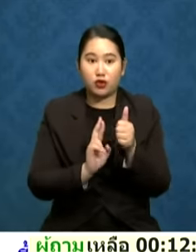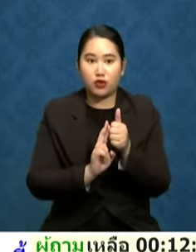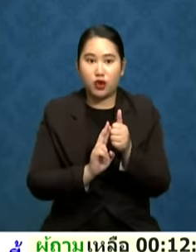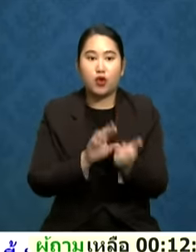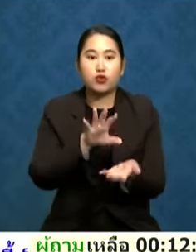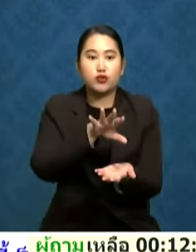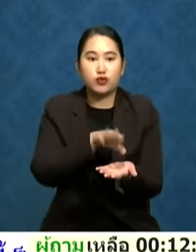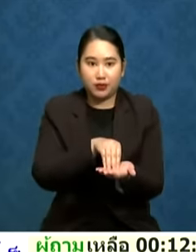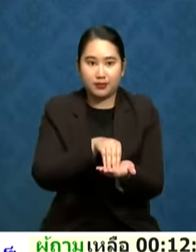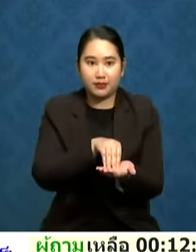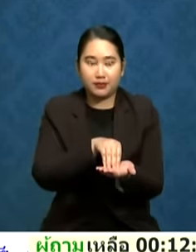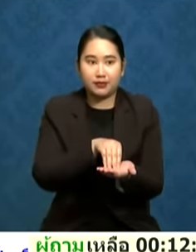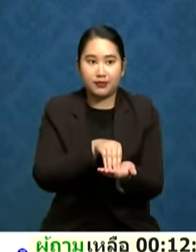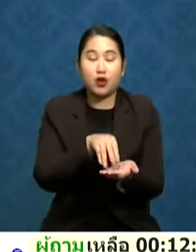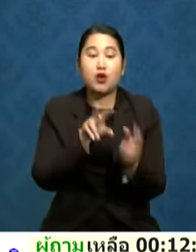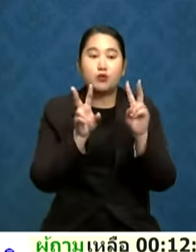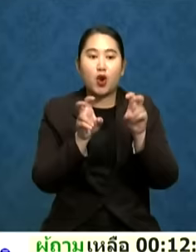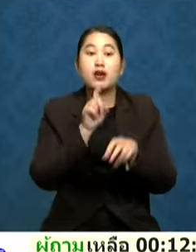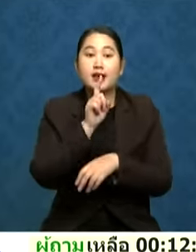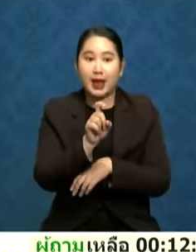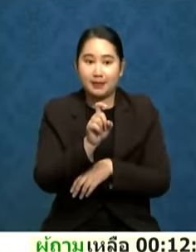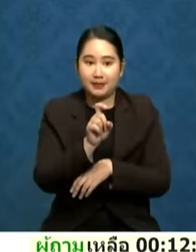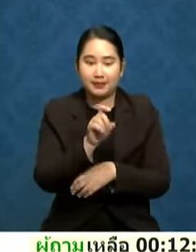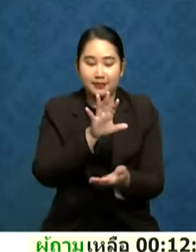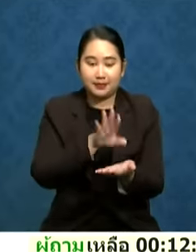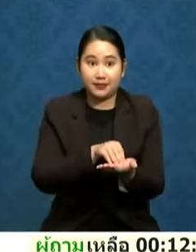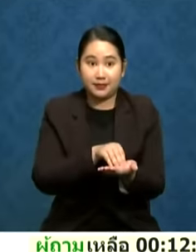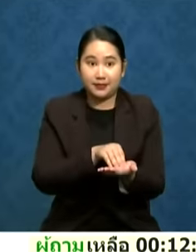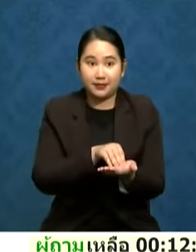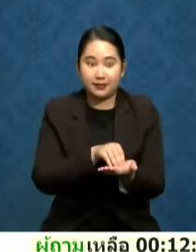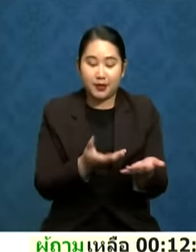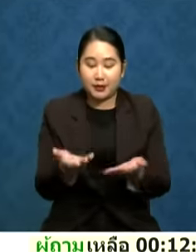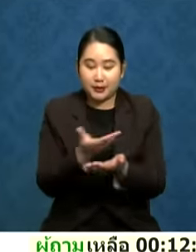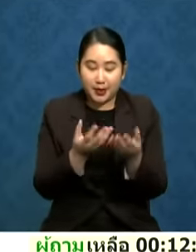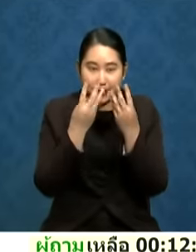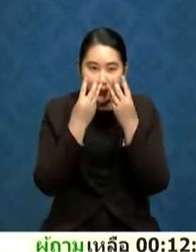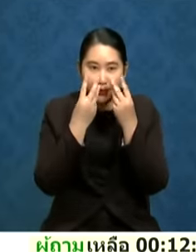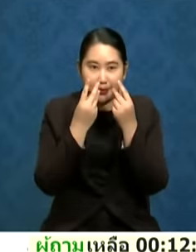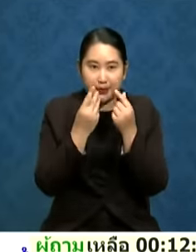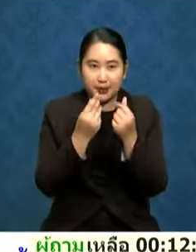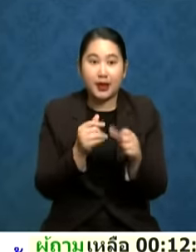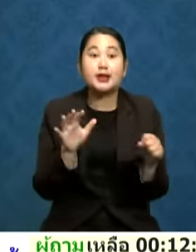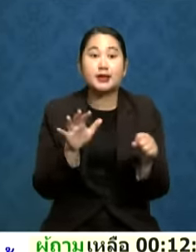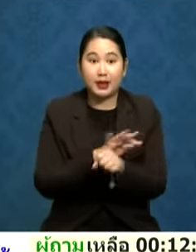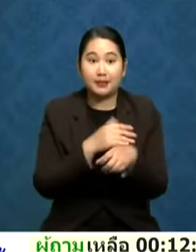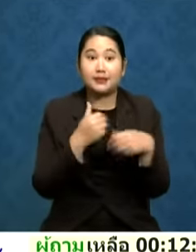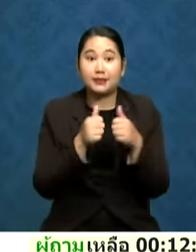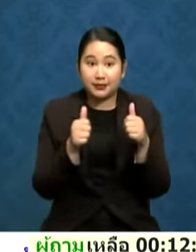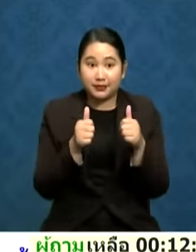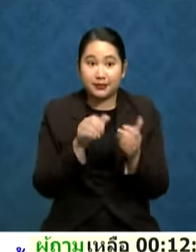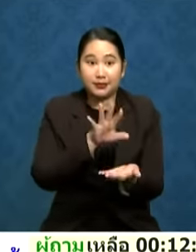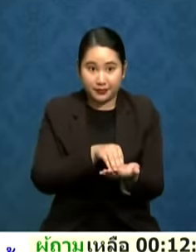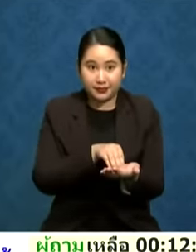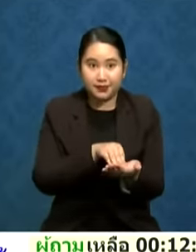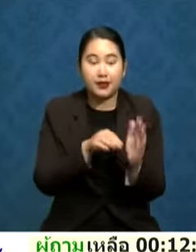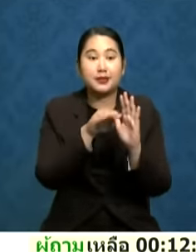บญจุระเบียบว remot กระทูถามโดยวาจาซึ่ท่านได้พิ้นาถี่ทั่วแล้วท่านจึงบัจุาไ